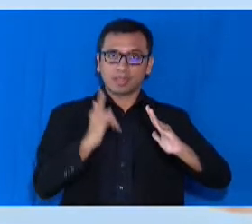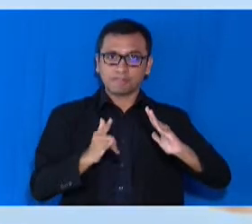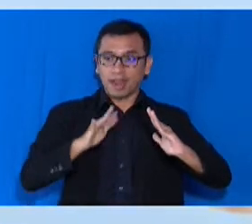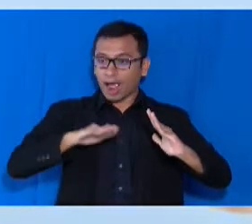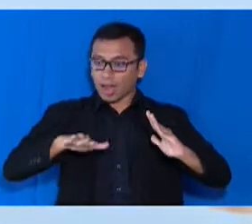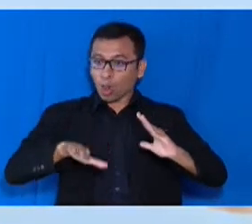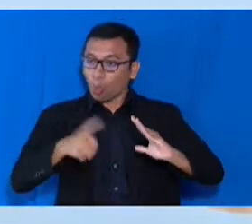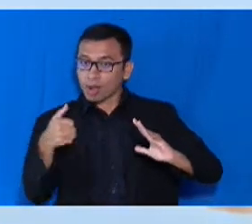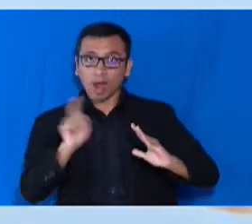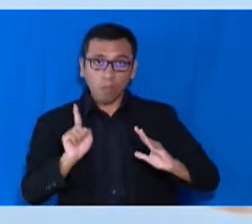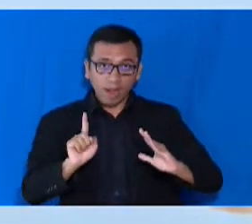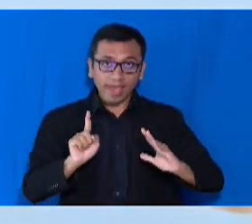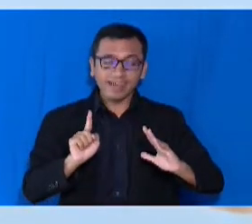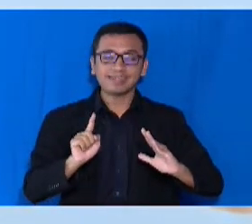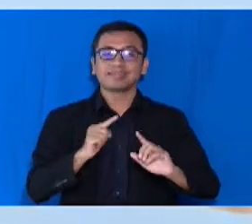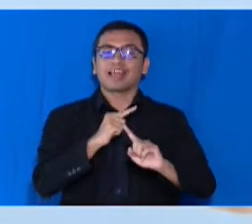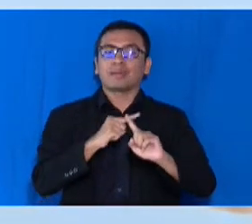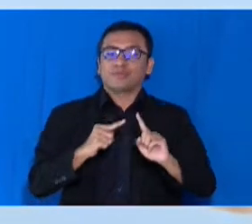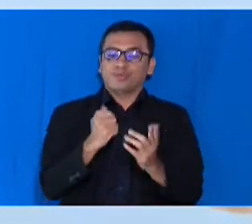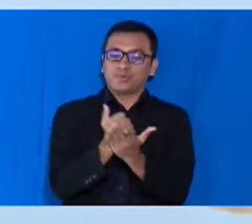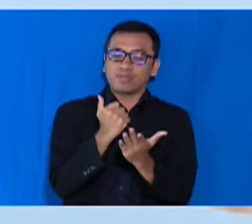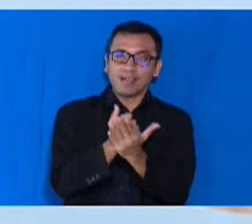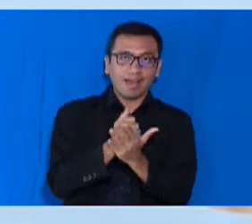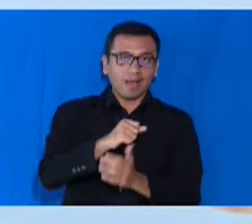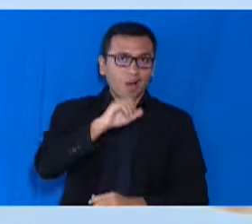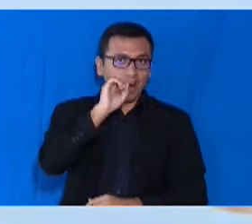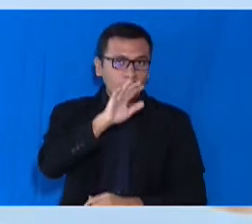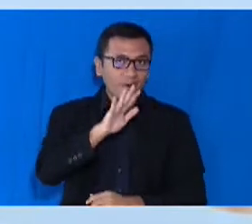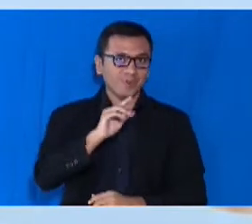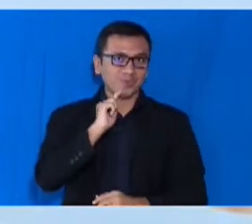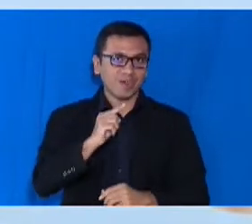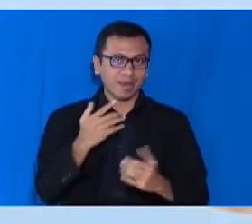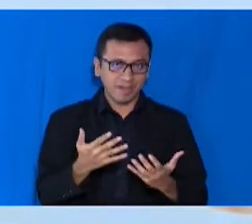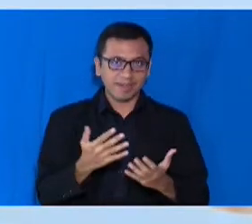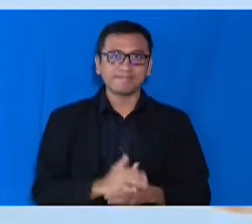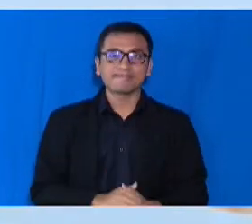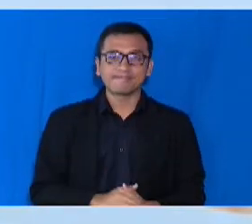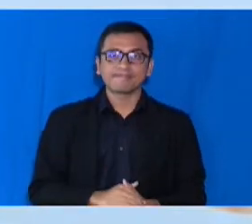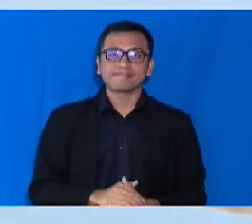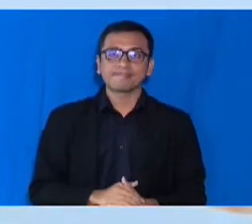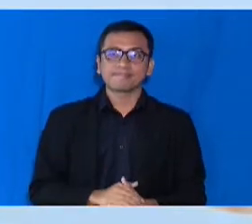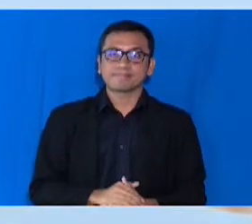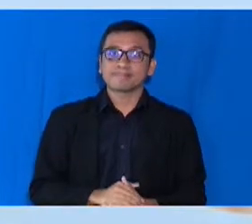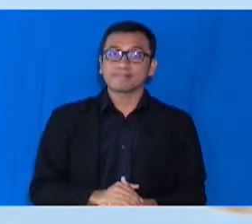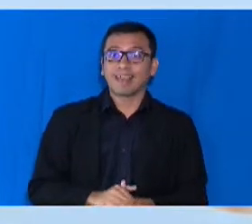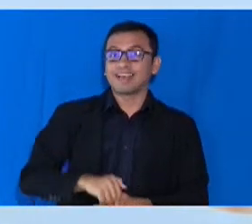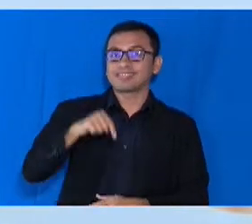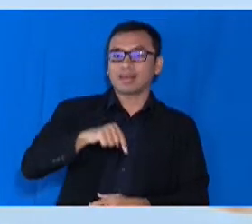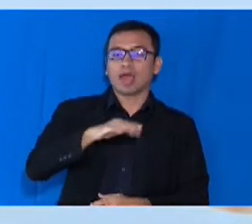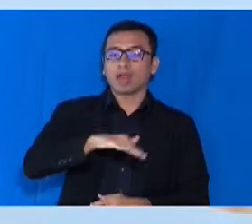keluar, tetapi kita juga harus berpikir bagaimana anak-anak yang saat ini tidak berada di